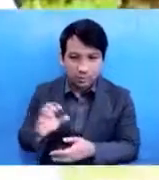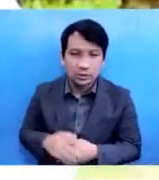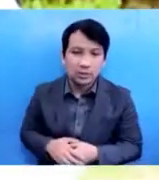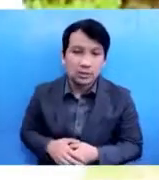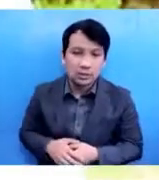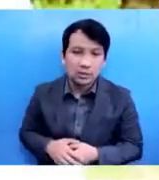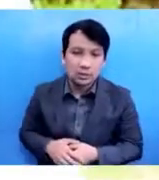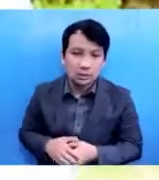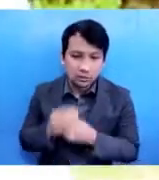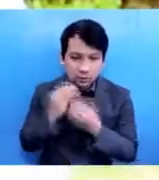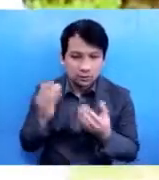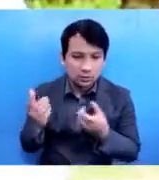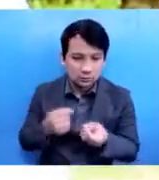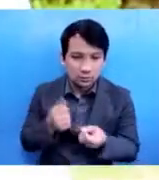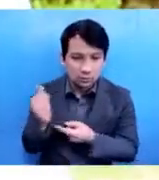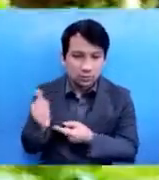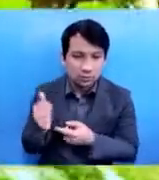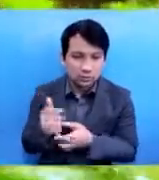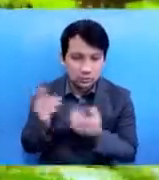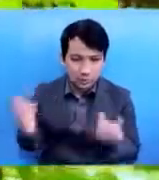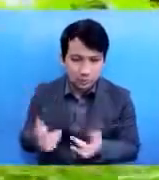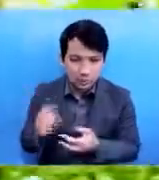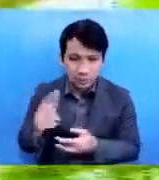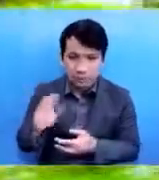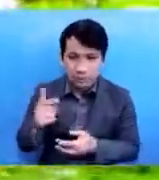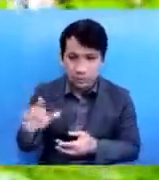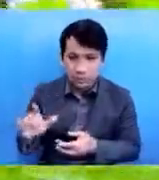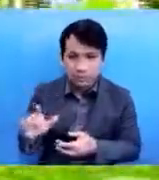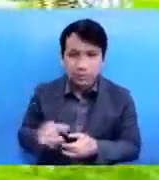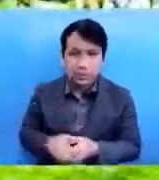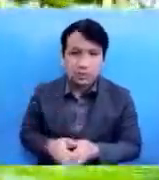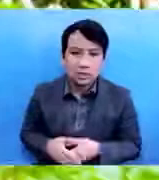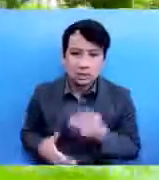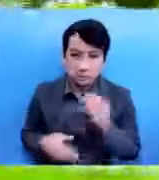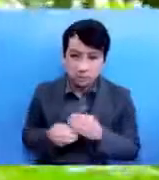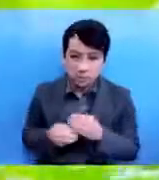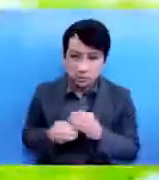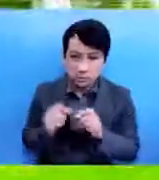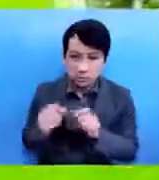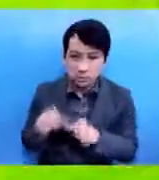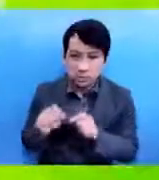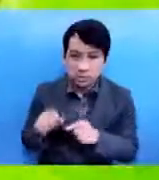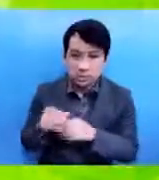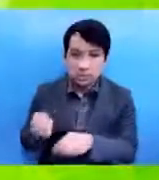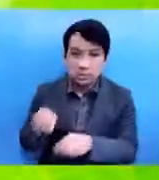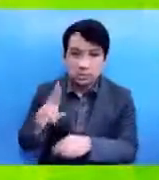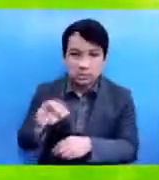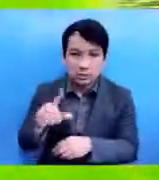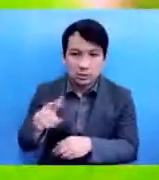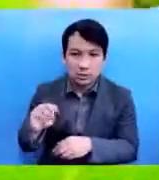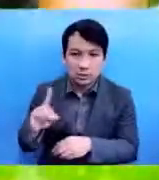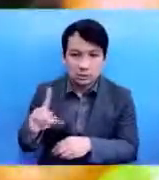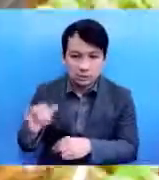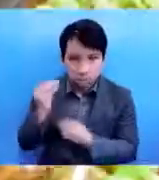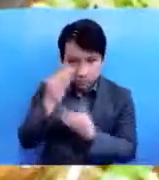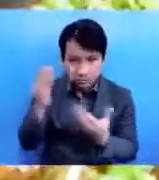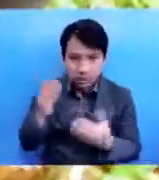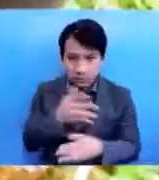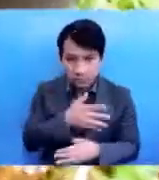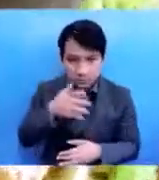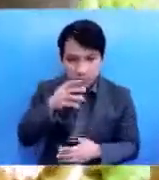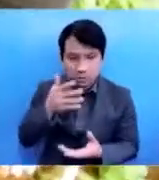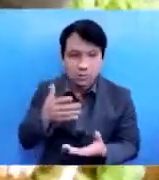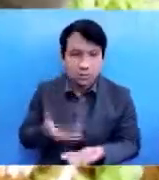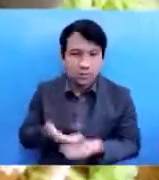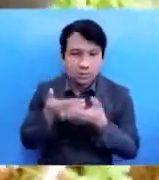meter property in the heart of BGC. Ang dating store manager naman na si Randy, proud magsasaka na ngayon. Malaki